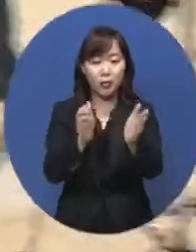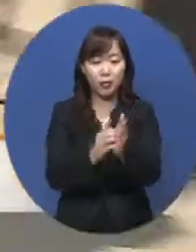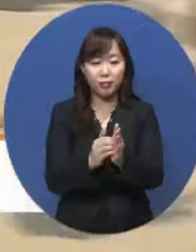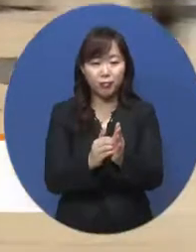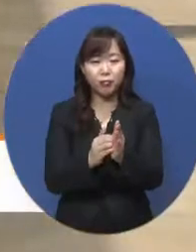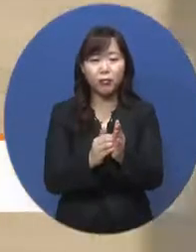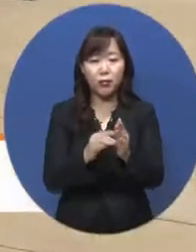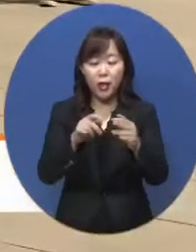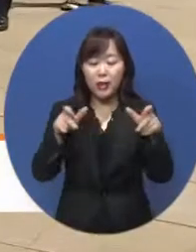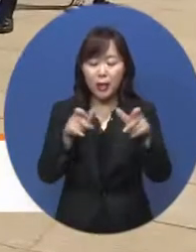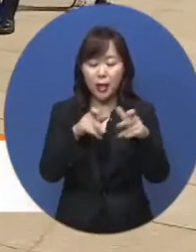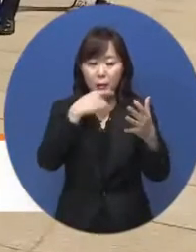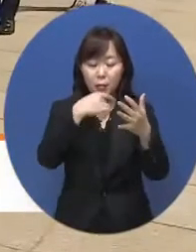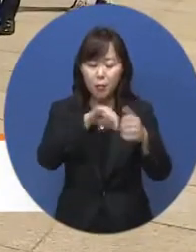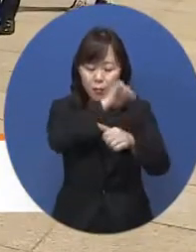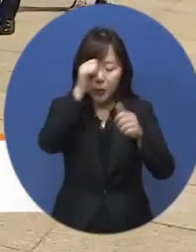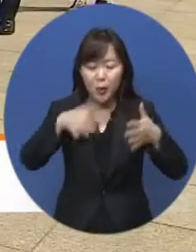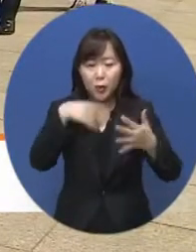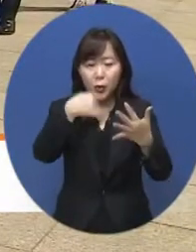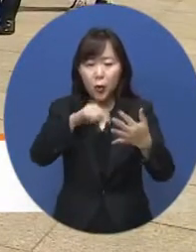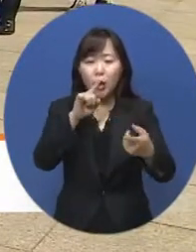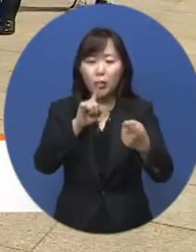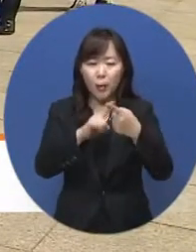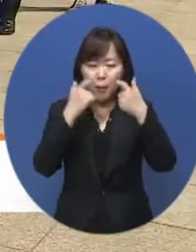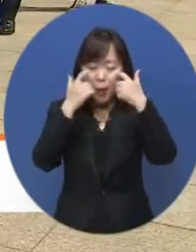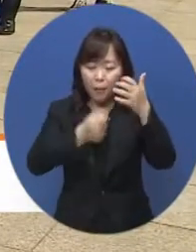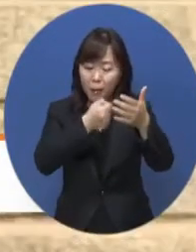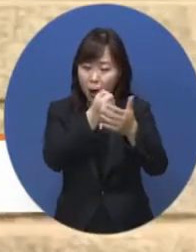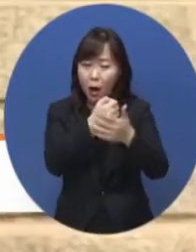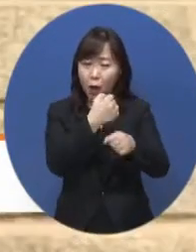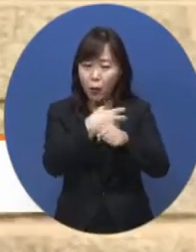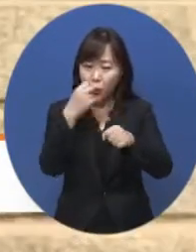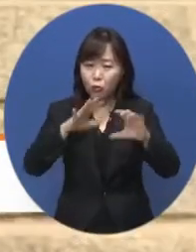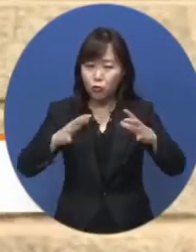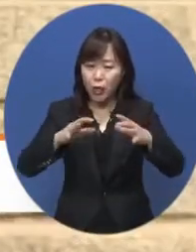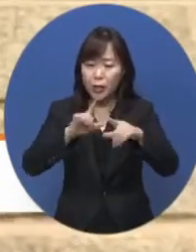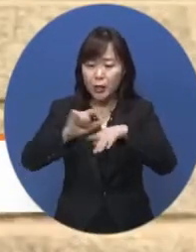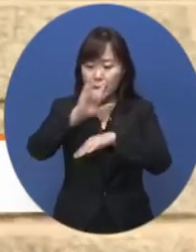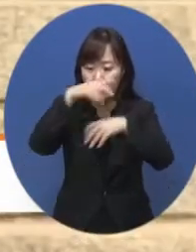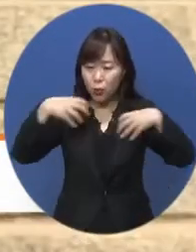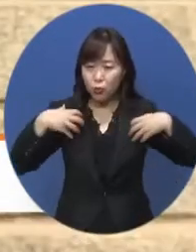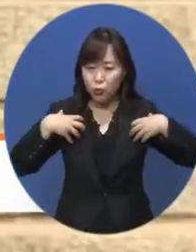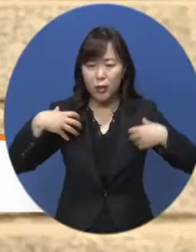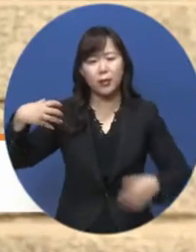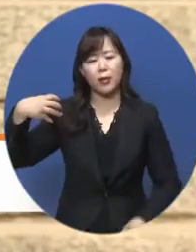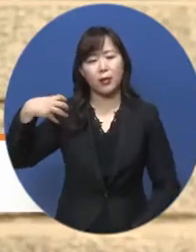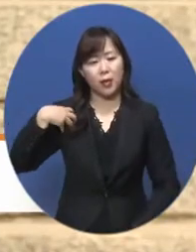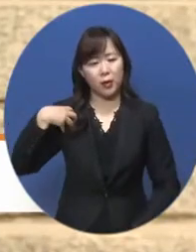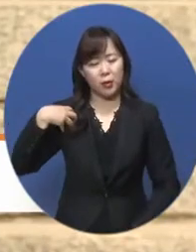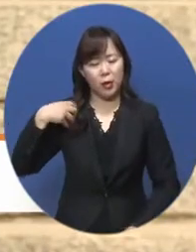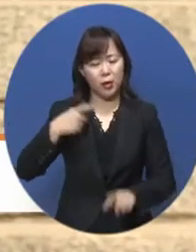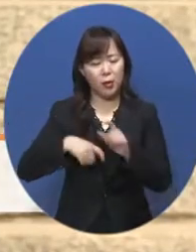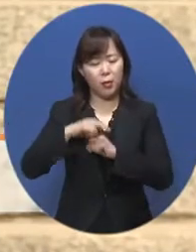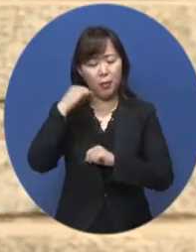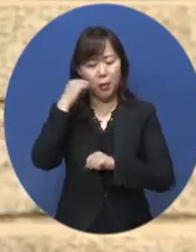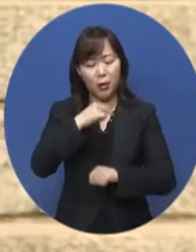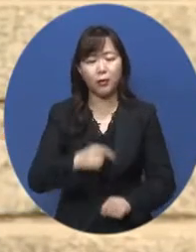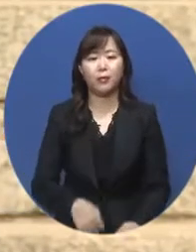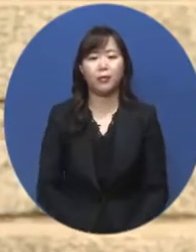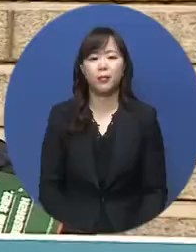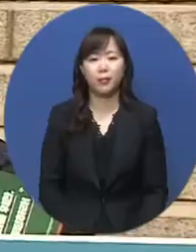법안에서는 장애인의 평생교육 권리를 명확히 규정하고 국가와 지방자치단체의 책무성을 강화하도록